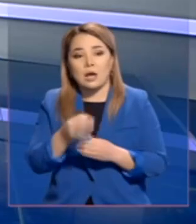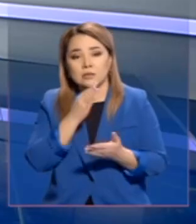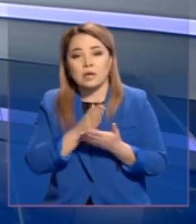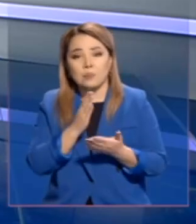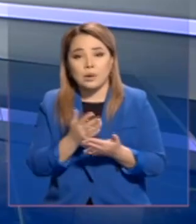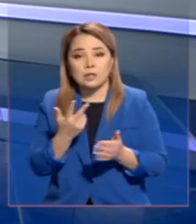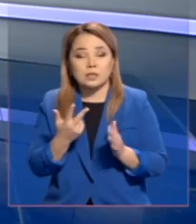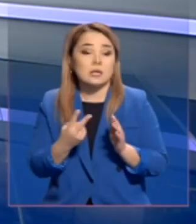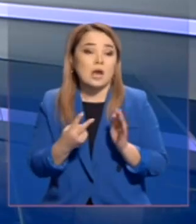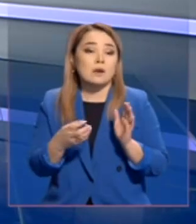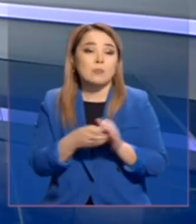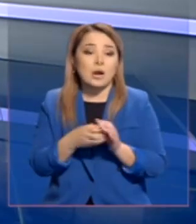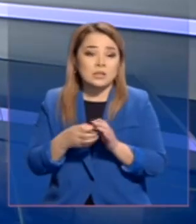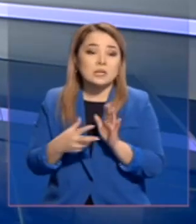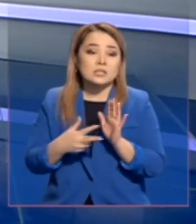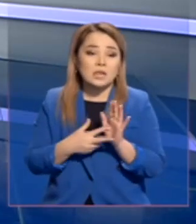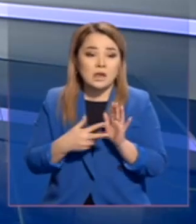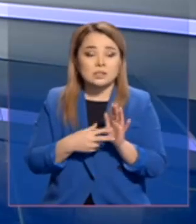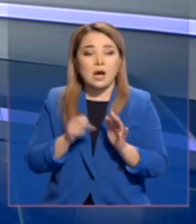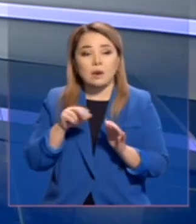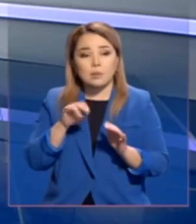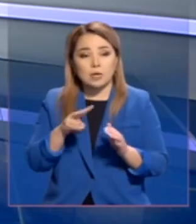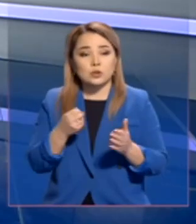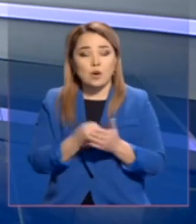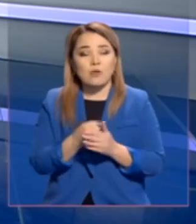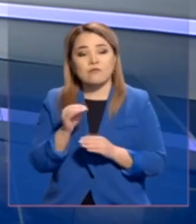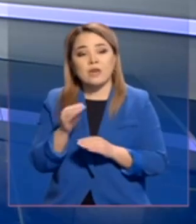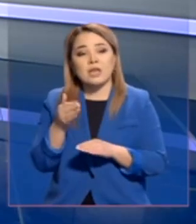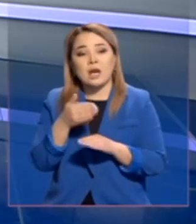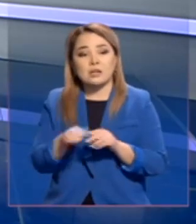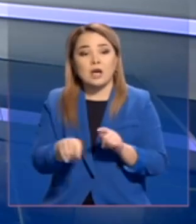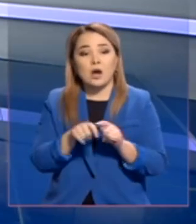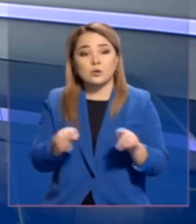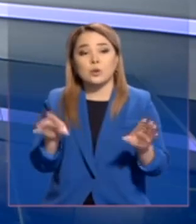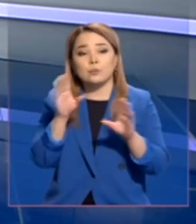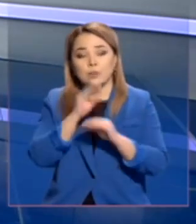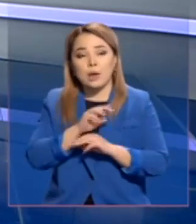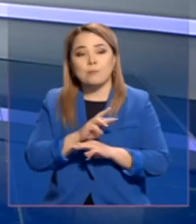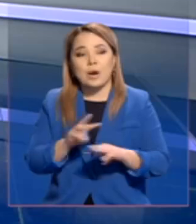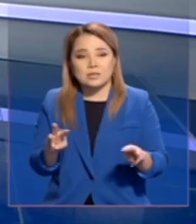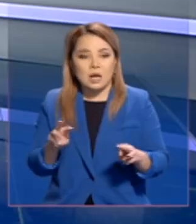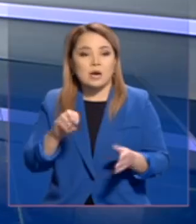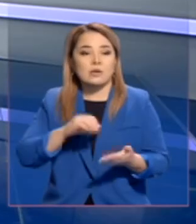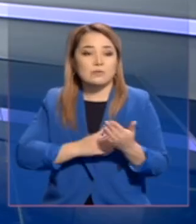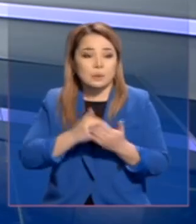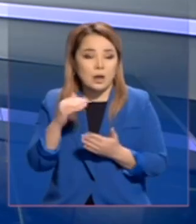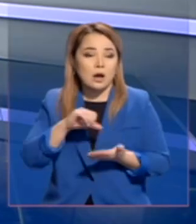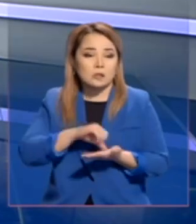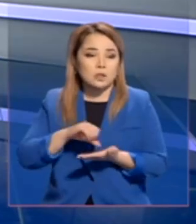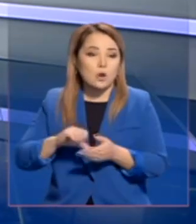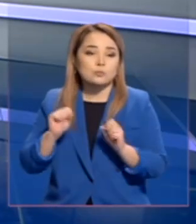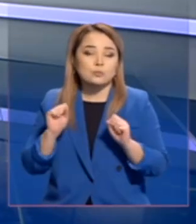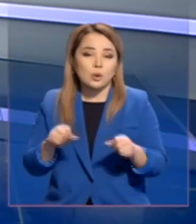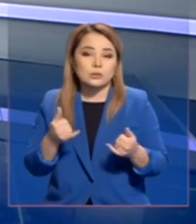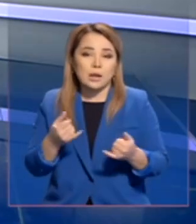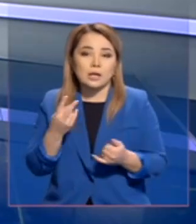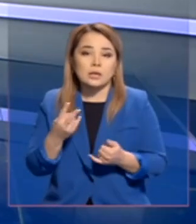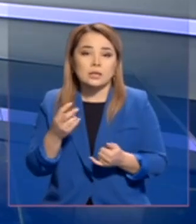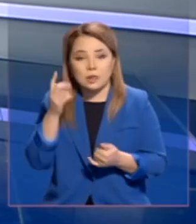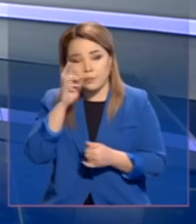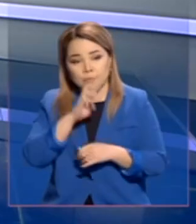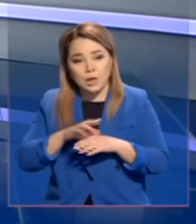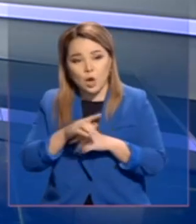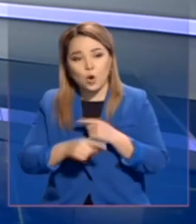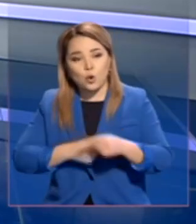Бұл екі партия 8 ақпанға дейін өңірлерде филиалдарын ашып үлгерсе ғана мәслихат сайлауына қатыса алады. Сондай-ақ ел тағдыры